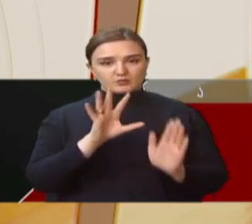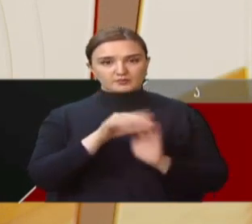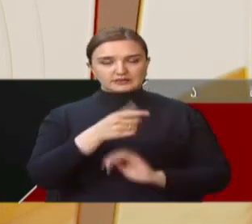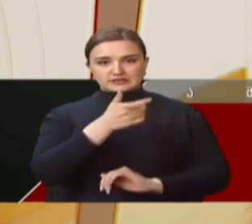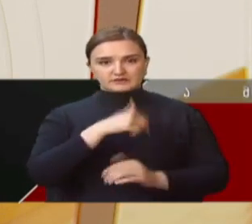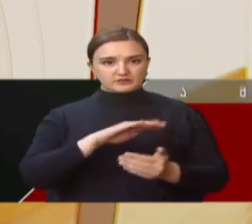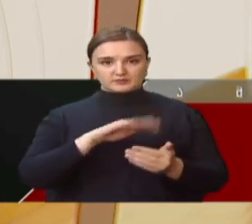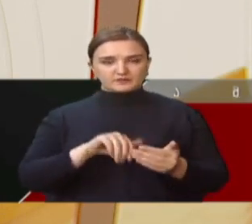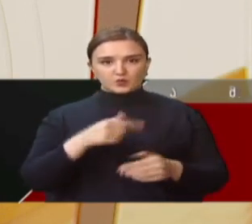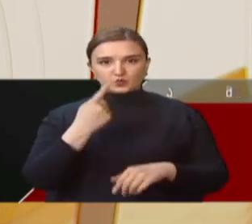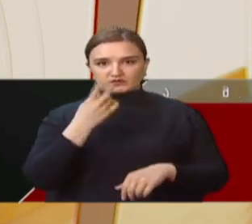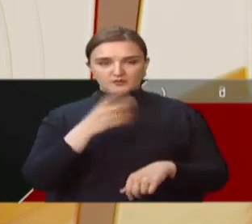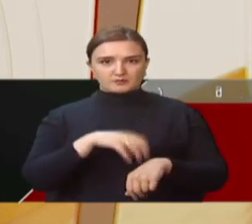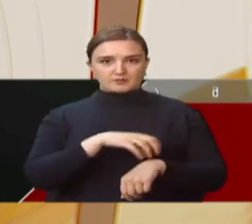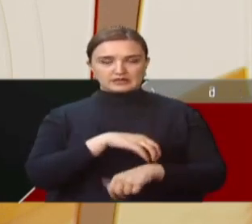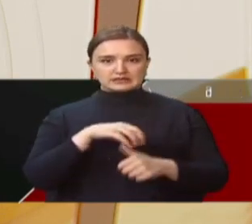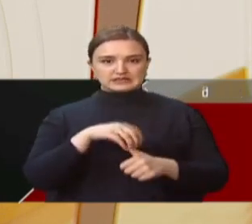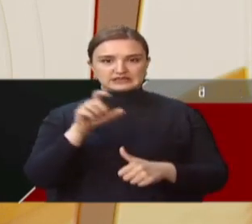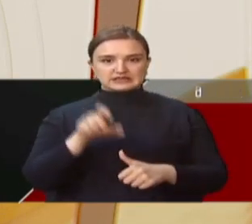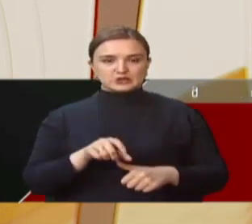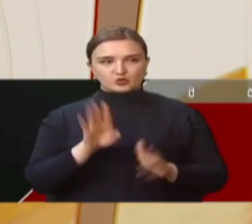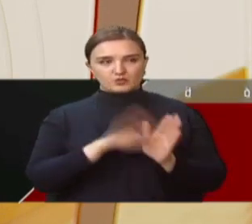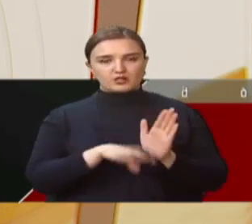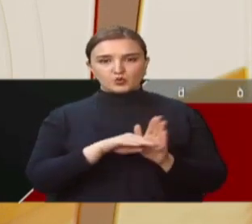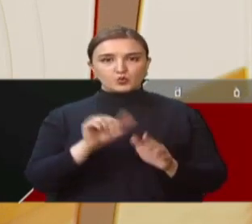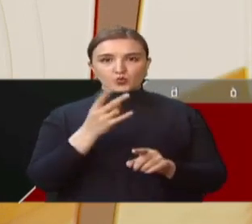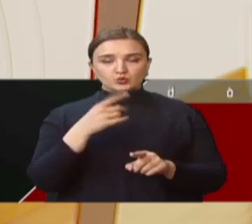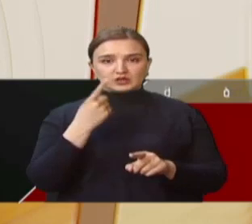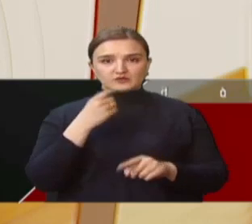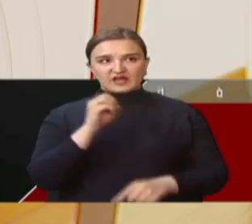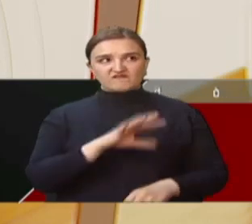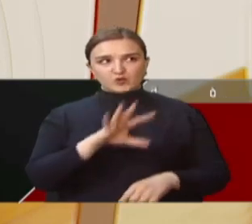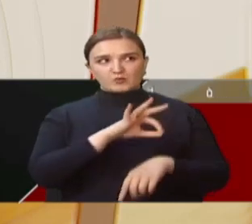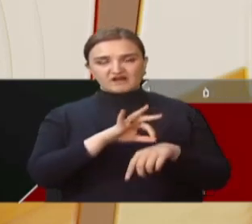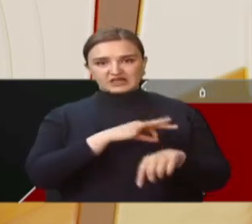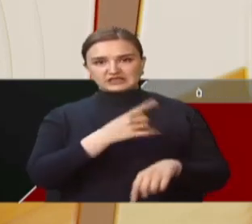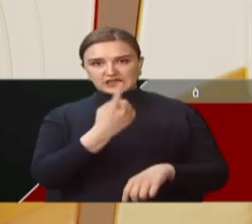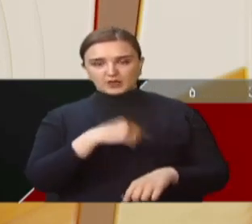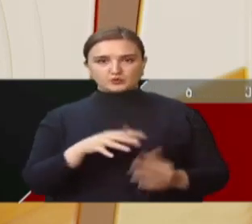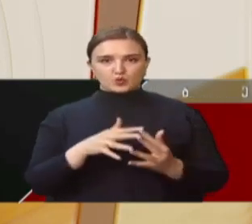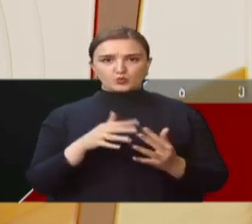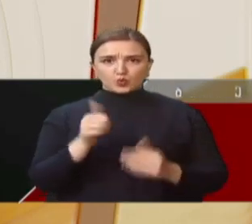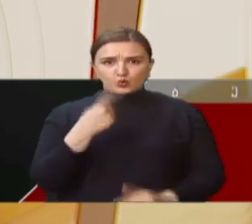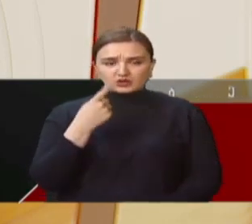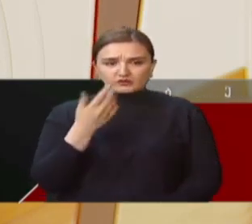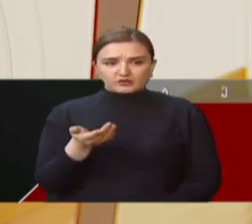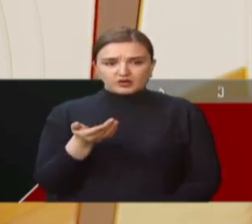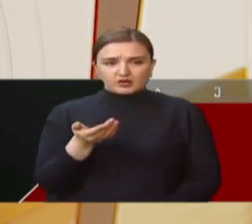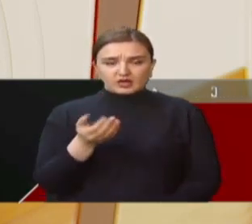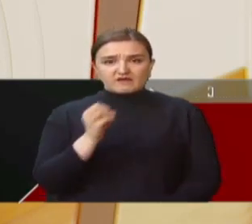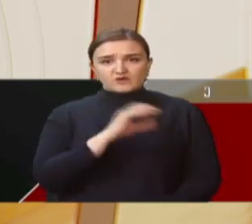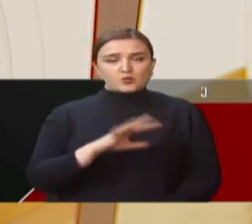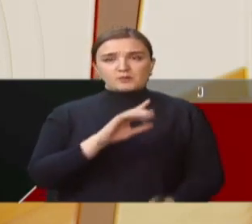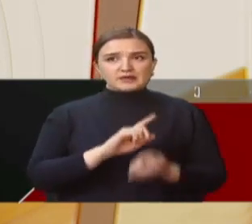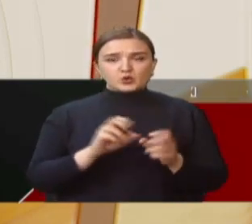qua. Partiis liderma, cartul oțnebis rom 40 pasia. Rogor unda tkva ro Europa gvadzalebs ob, rotsa Europa aris mshvidobis da usaptkhoebis tavari